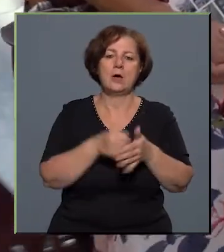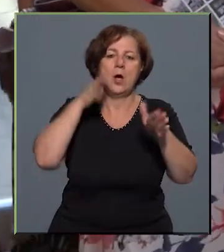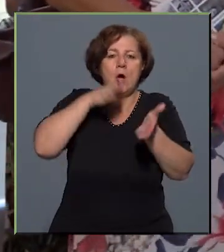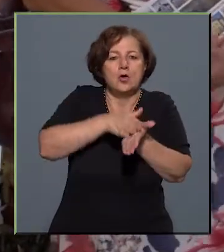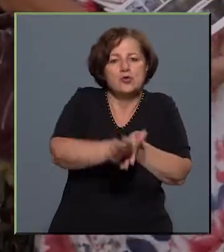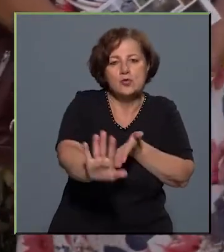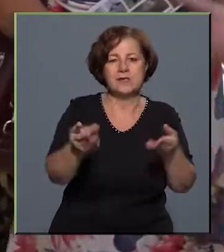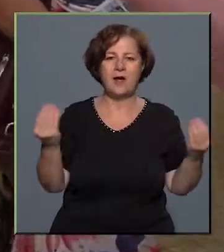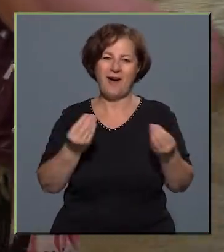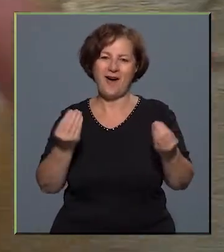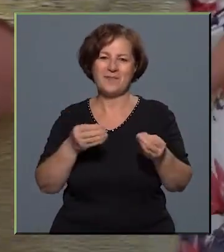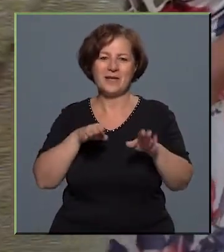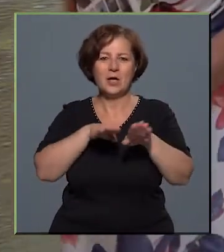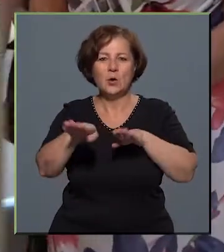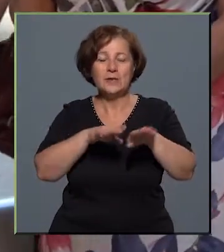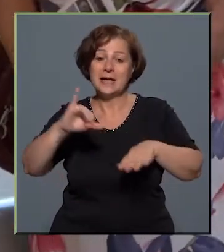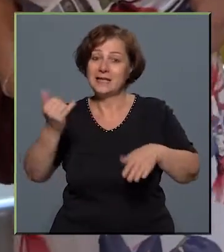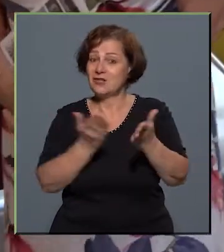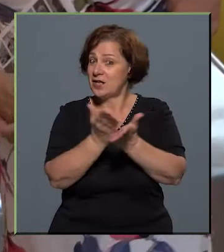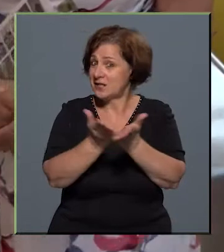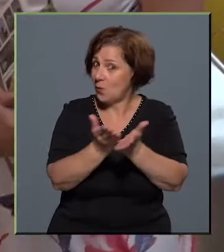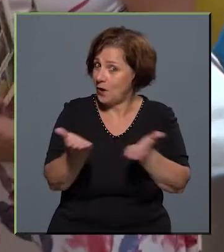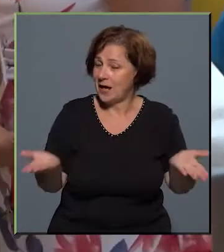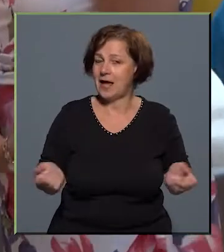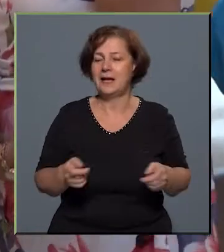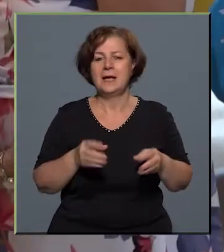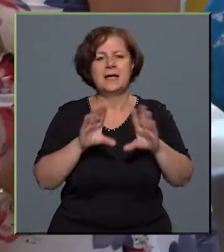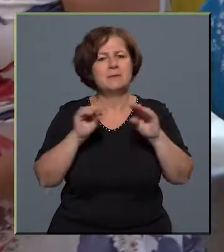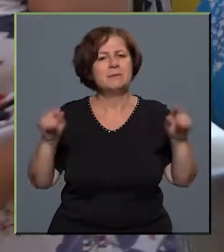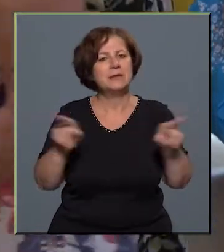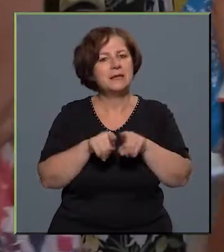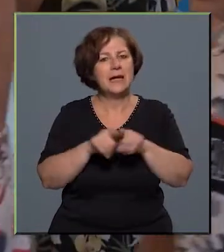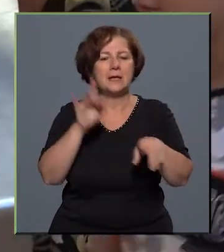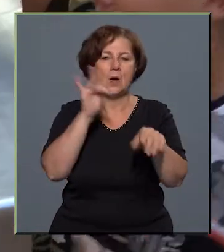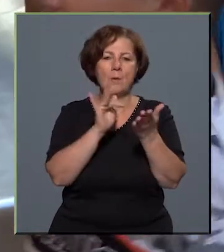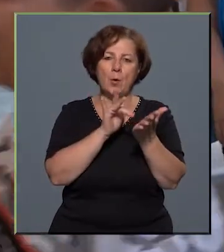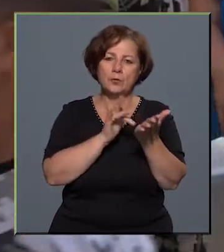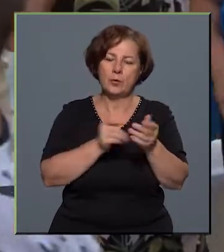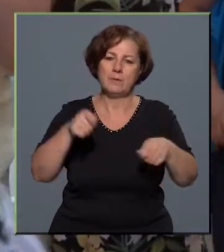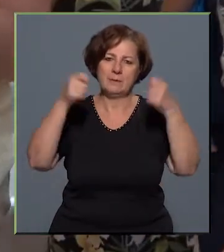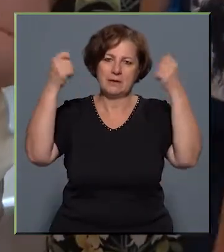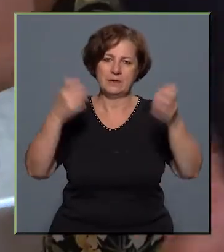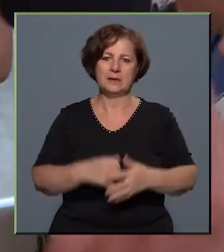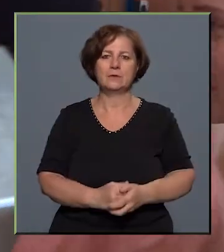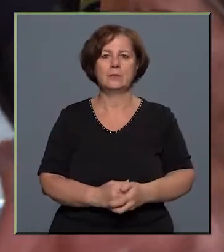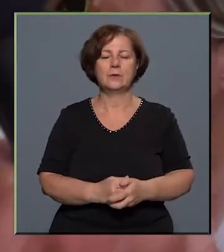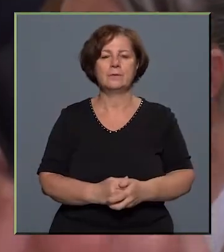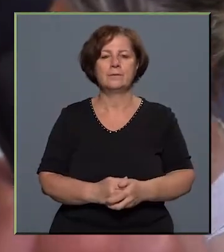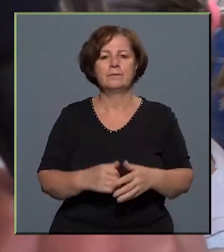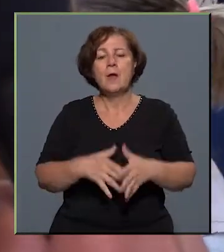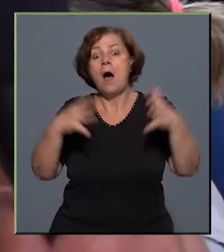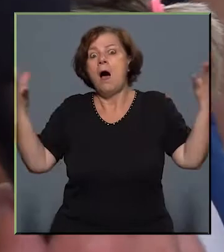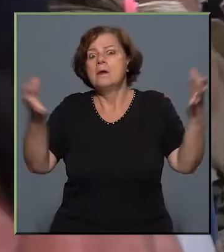csúszda, ami ugye közlekedésre is szolgálhat, ezek mind-mind ilyen pontok, amit beépítettünk. Itt